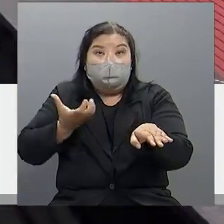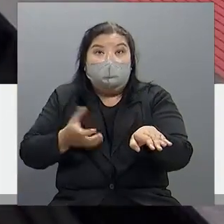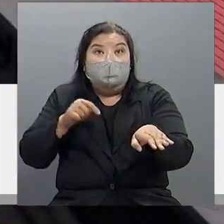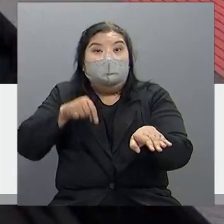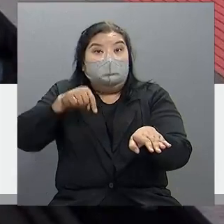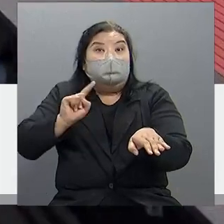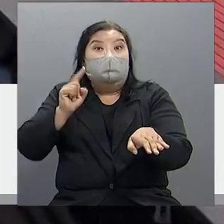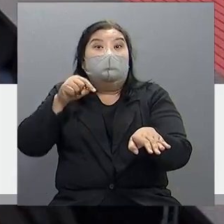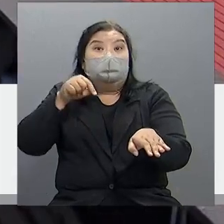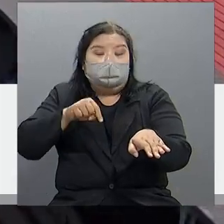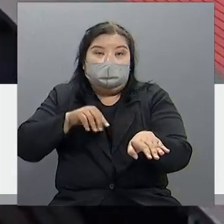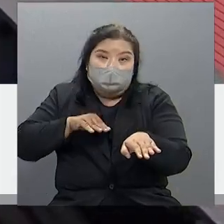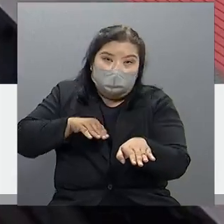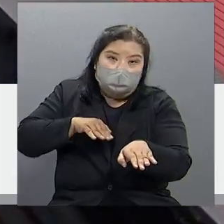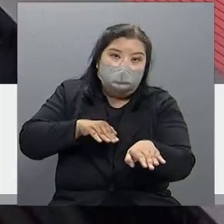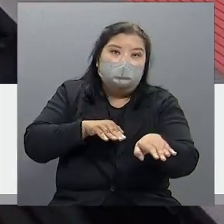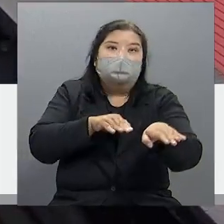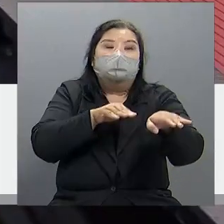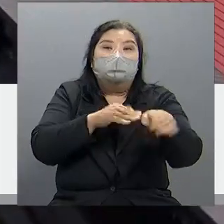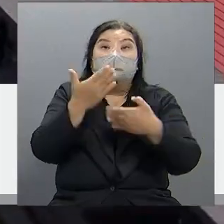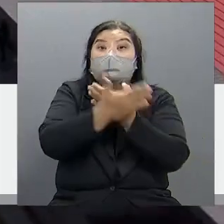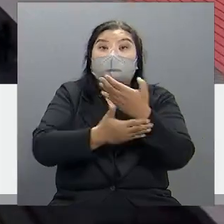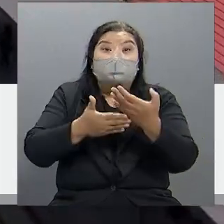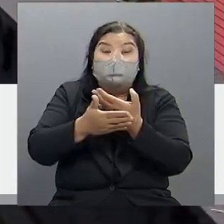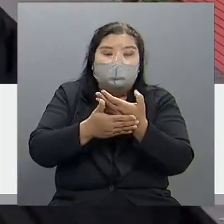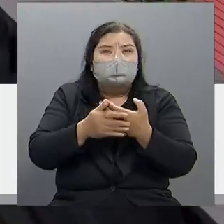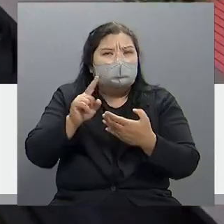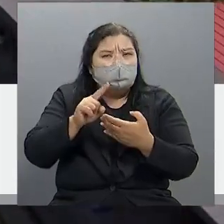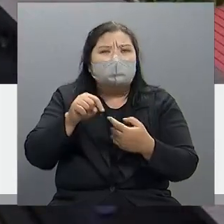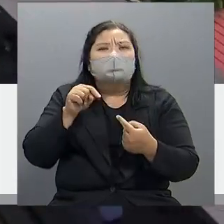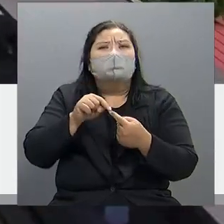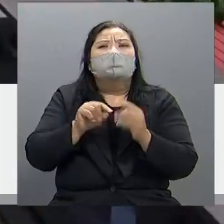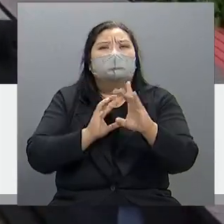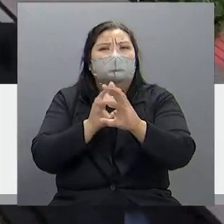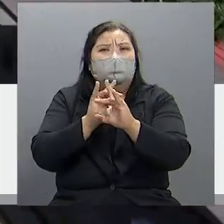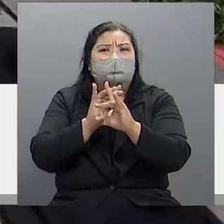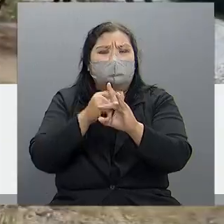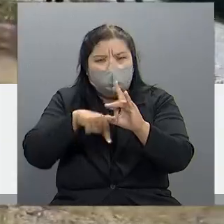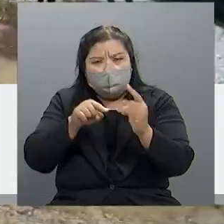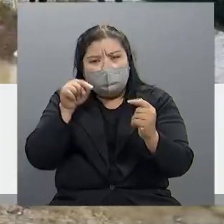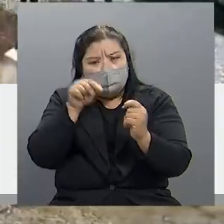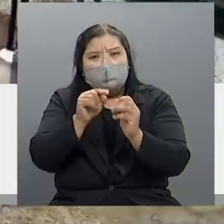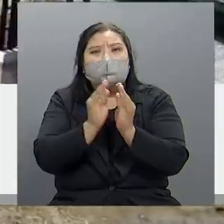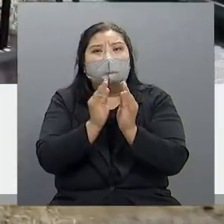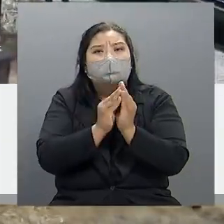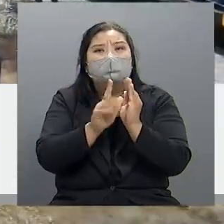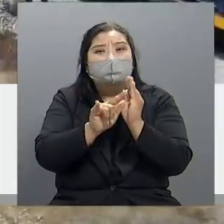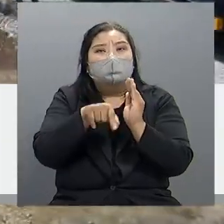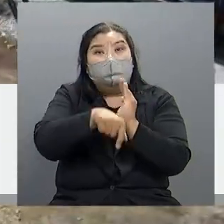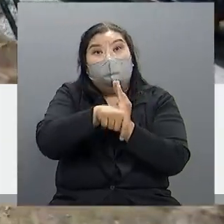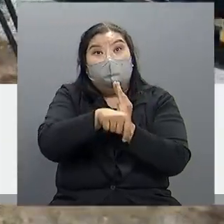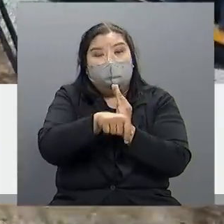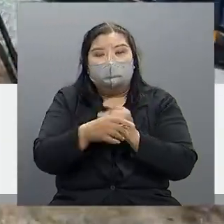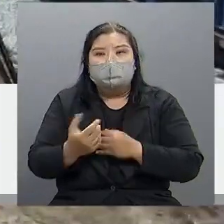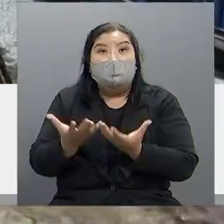ฟมาบตาพุดจังหวัดระยองแห่งนี้ค่ะมุ่งหน้าไปสู่ชุมทางบัวใหญ่จังหวัดนครราชสีมาไปรับเกลือสินเทา